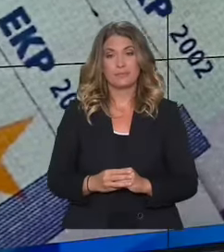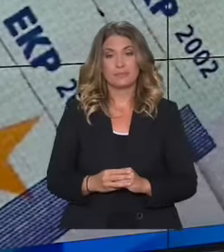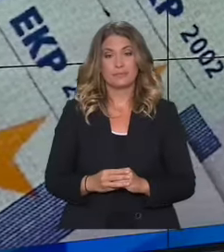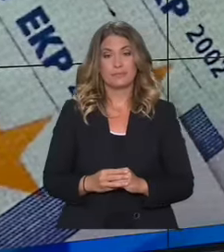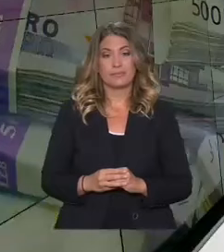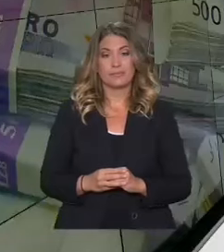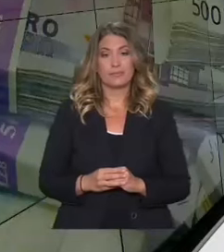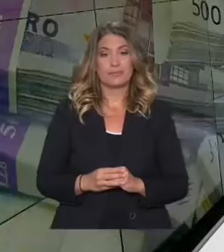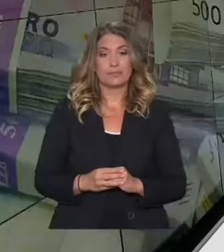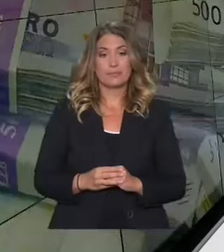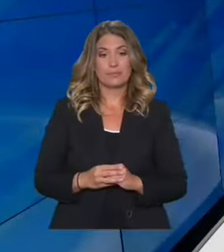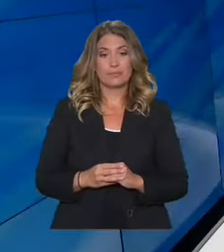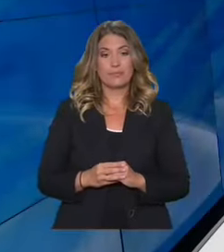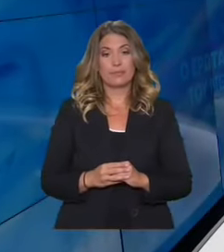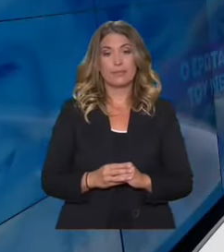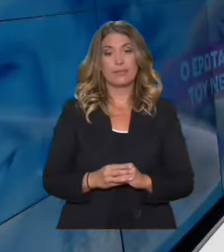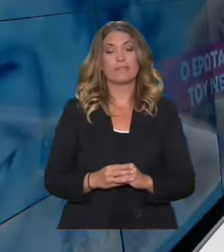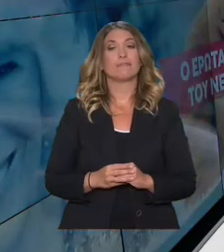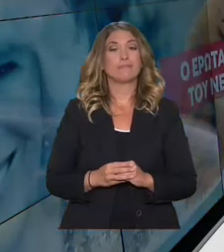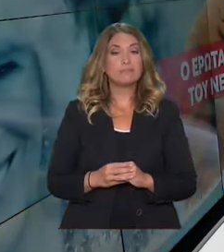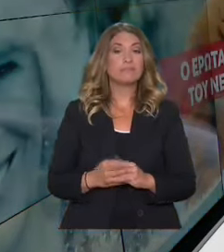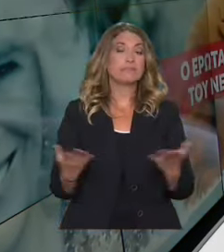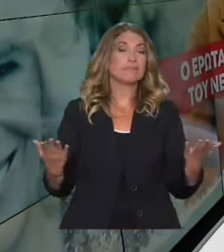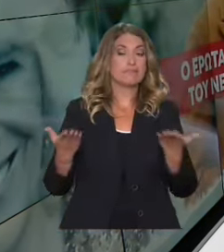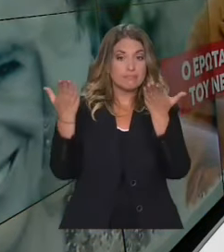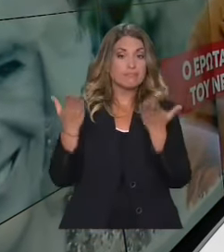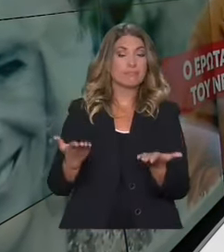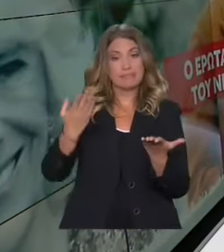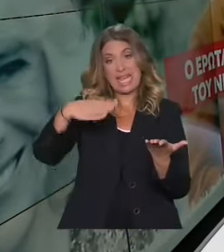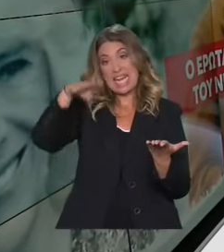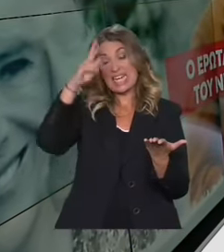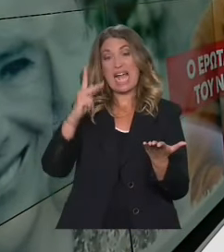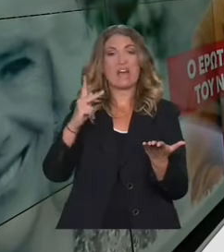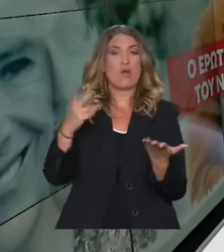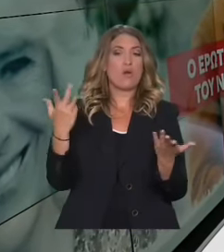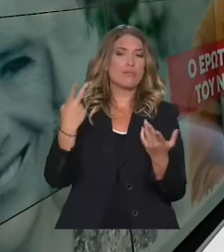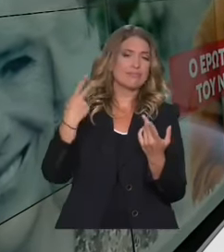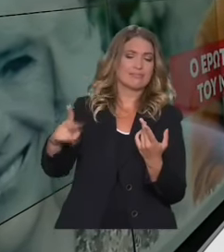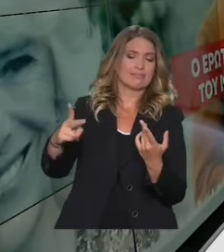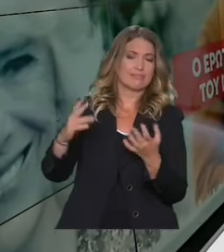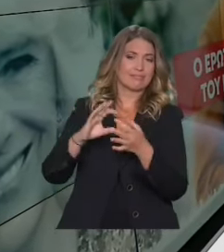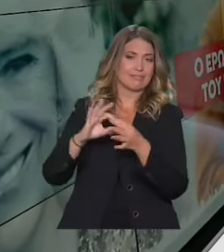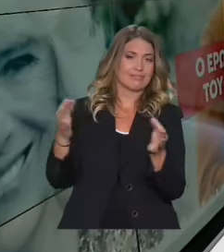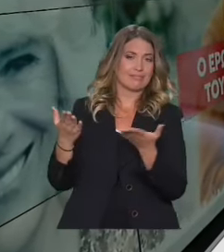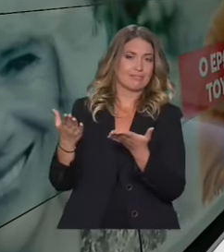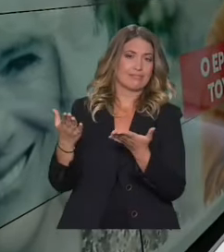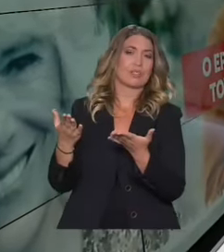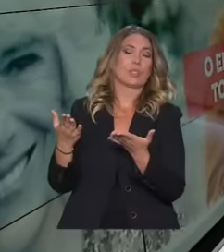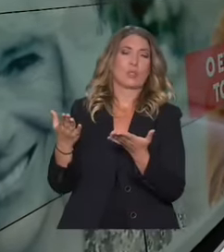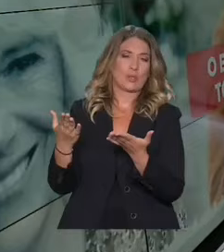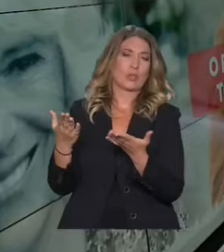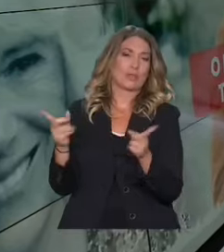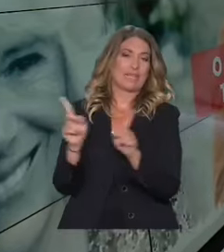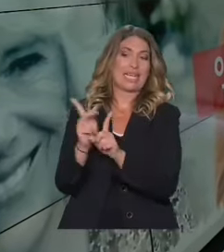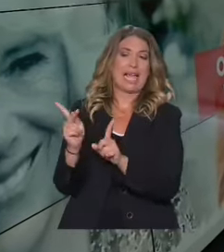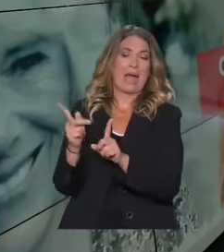Η ιστορία του Κάρολου, αναμφίβολα, έχει σημαδευτεί από την βασιλική σύζυγο, όπως λέγεται